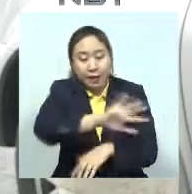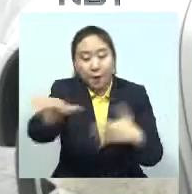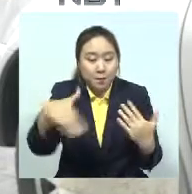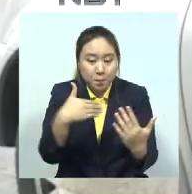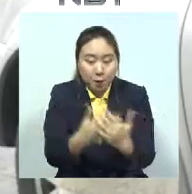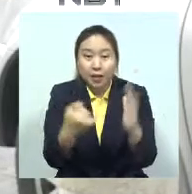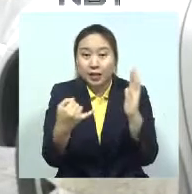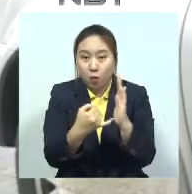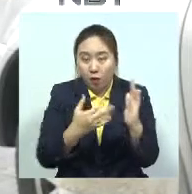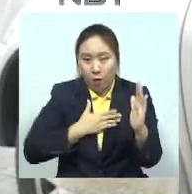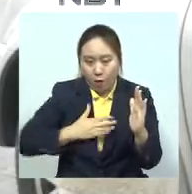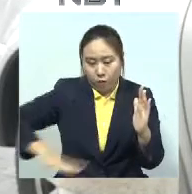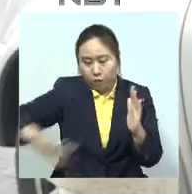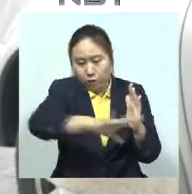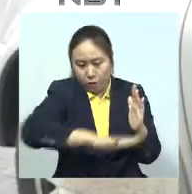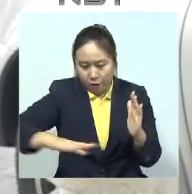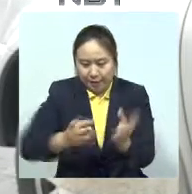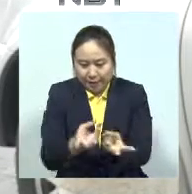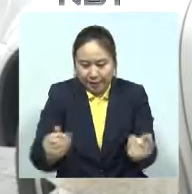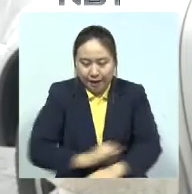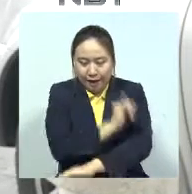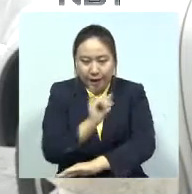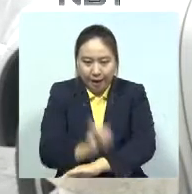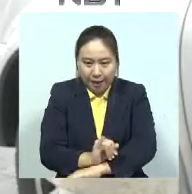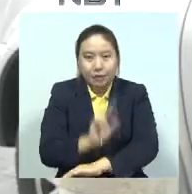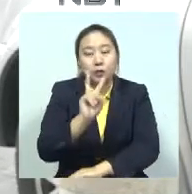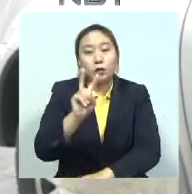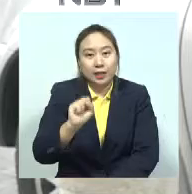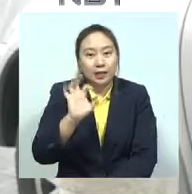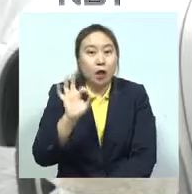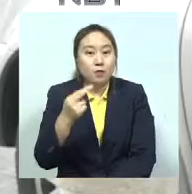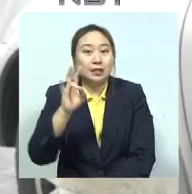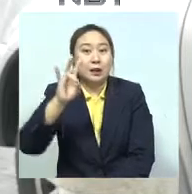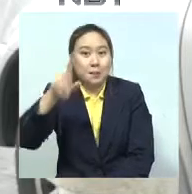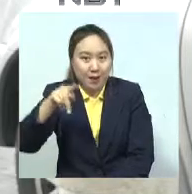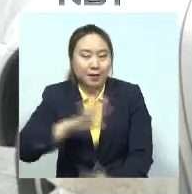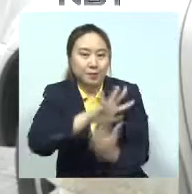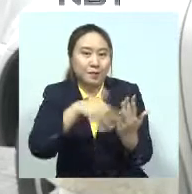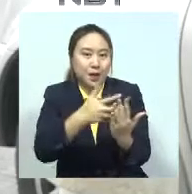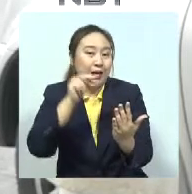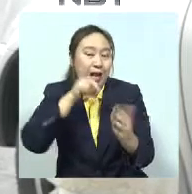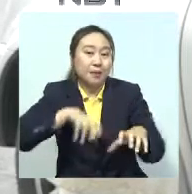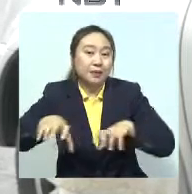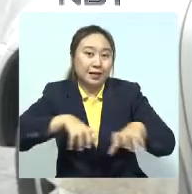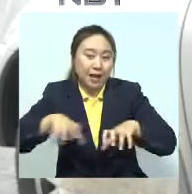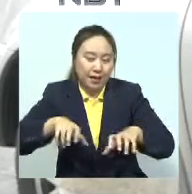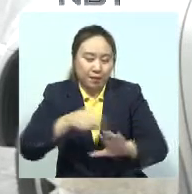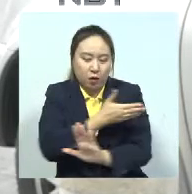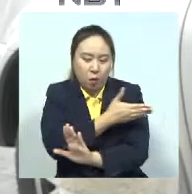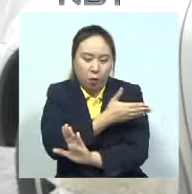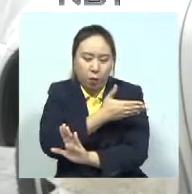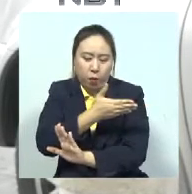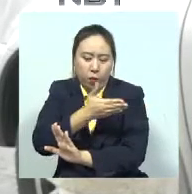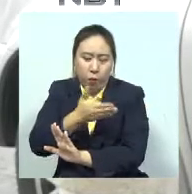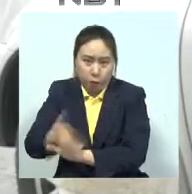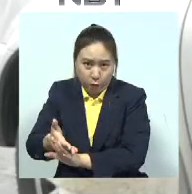งจังหวัดเนี่ยมีอยู่ 297,000 ไร่นะตามแผนการบริหารจัดการน้ำจนถึงสิ้นฤดูฝนเนี่ยเ